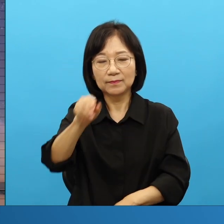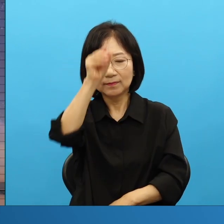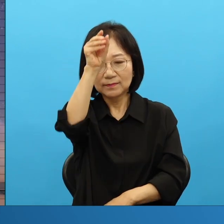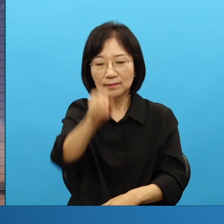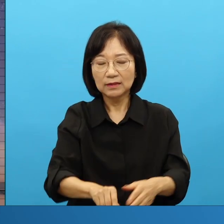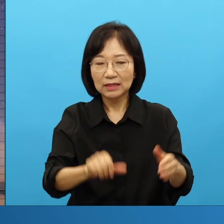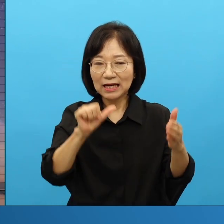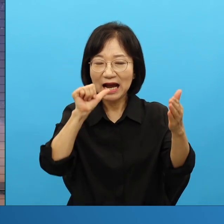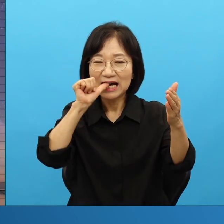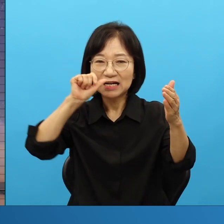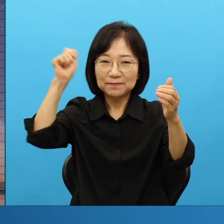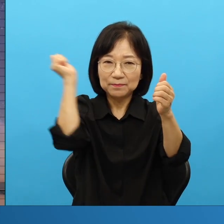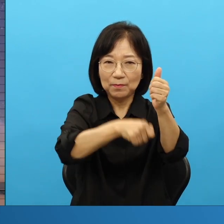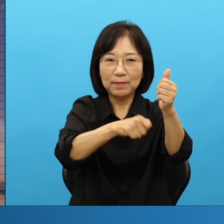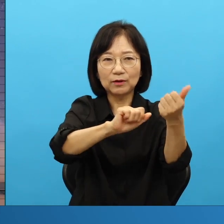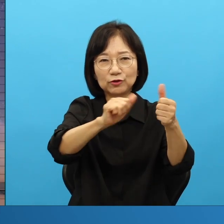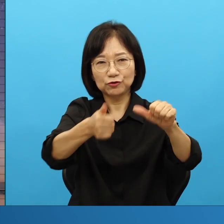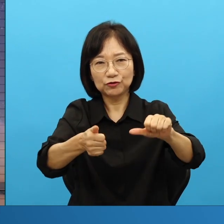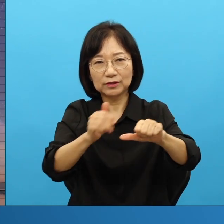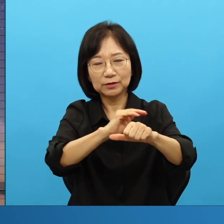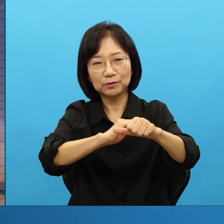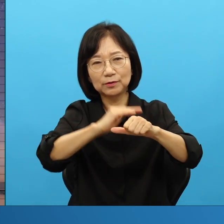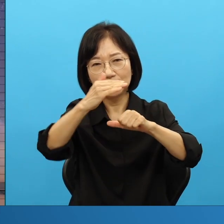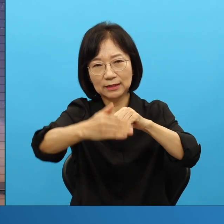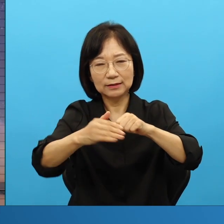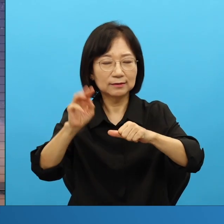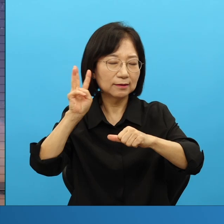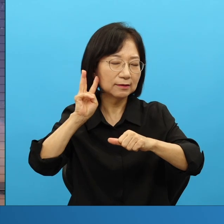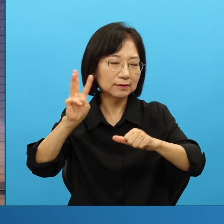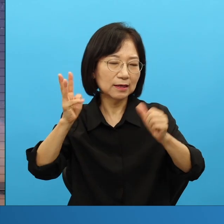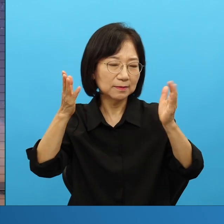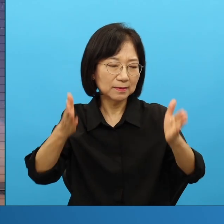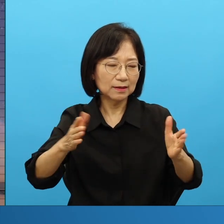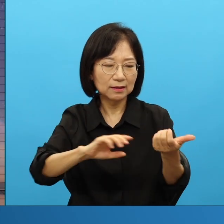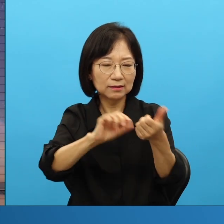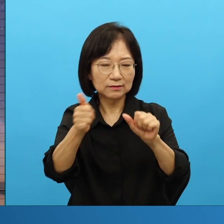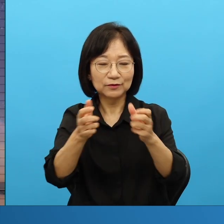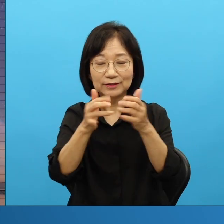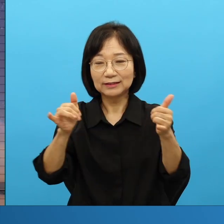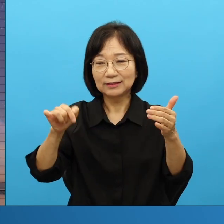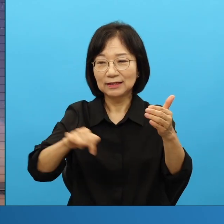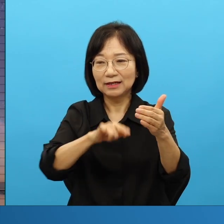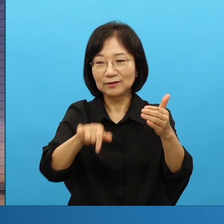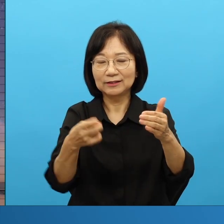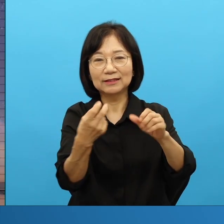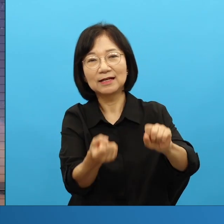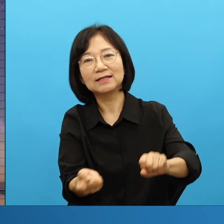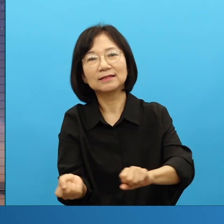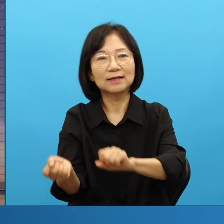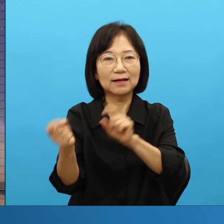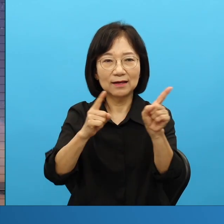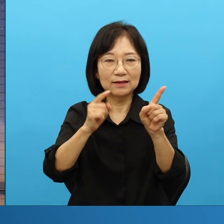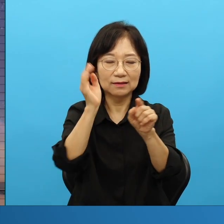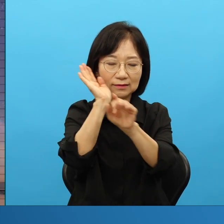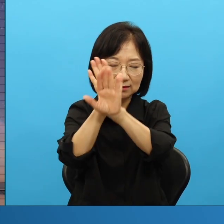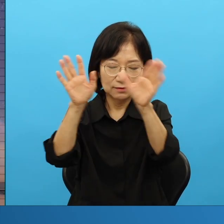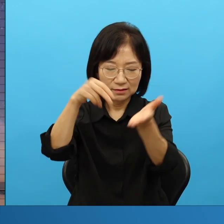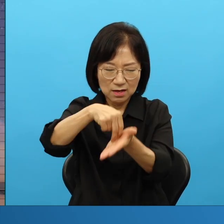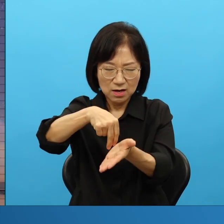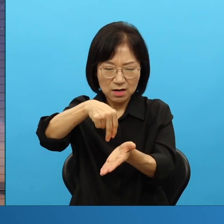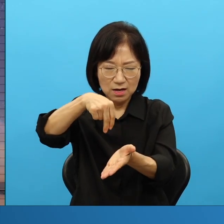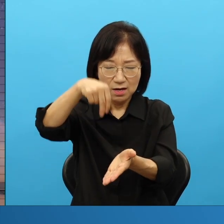고난을 받으사 십자가에 못 박혀 죽으시고 장사한 지 사흘 만에 죽은 자 가운데서 다시